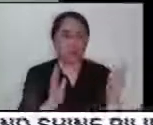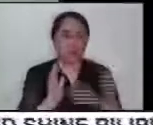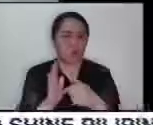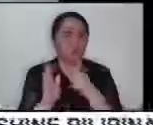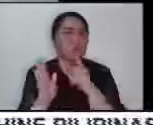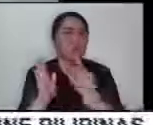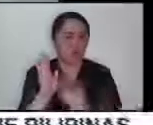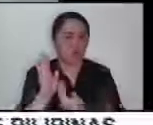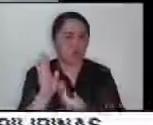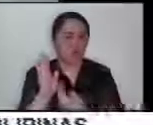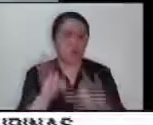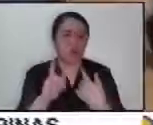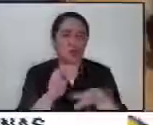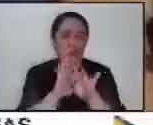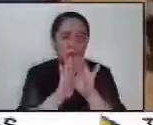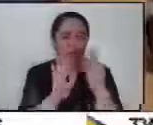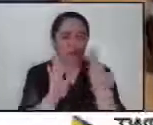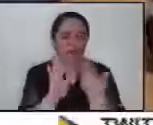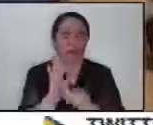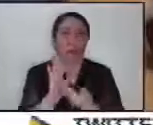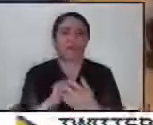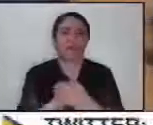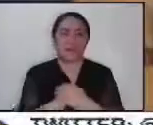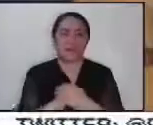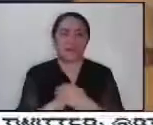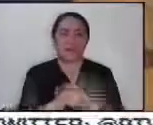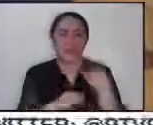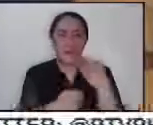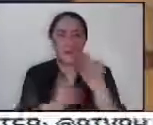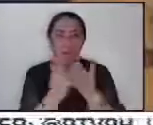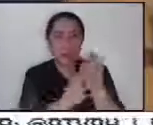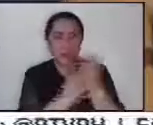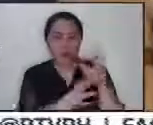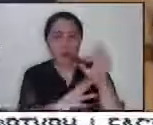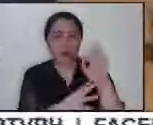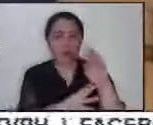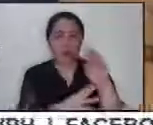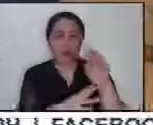sa preliminary investigation ng kaso. Patrick De Jesus, para sa Bayan.